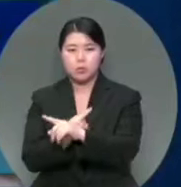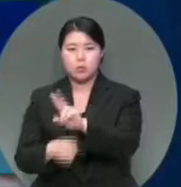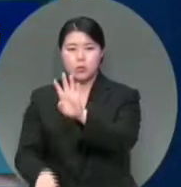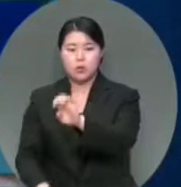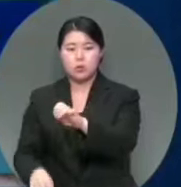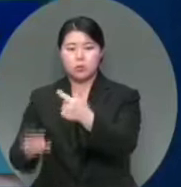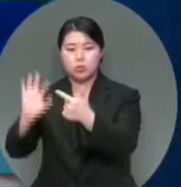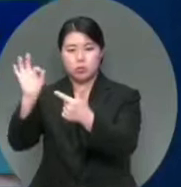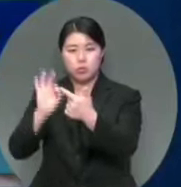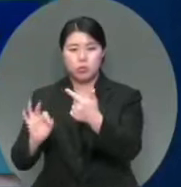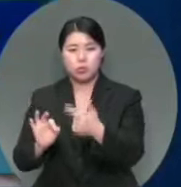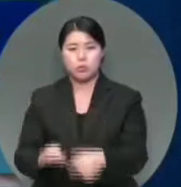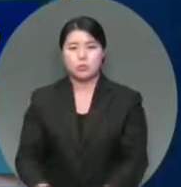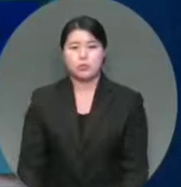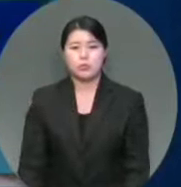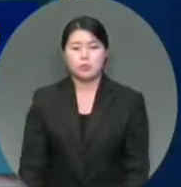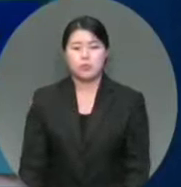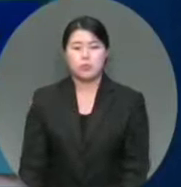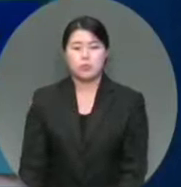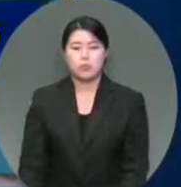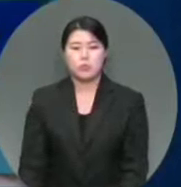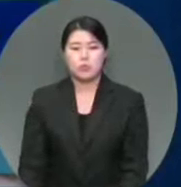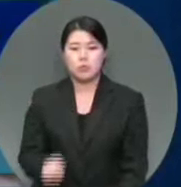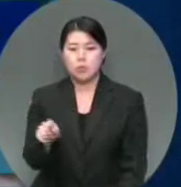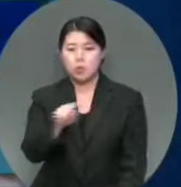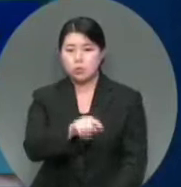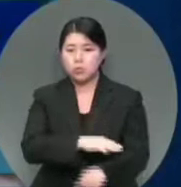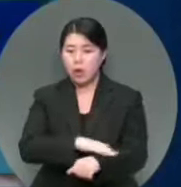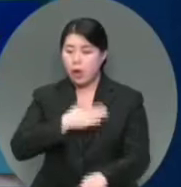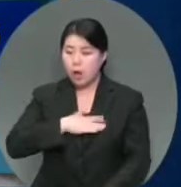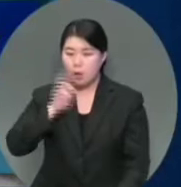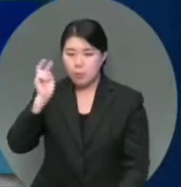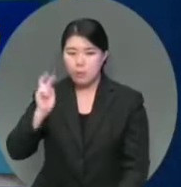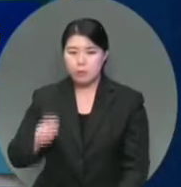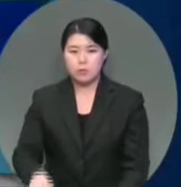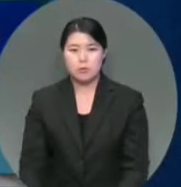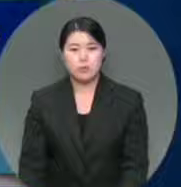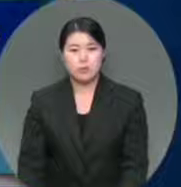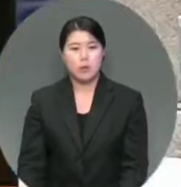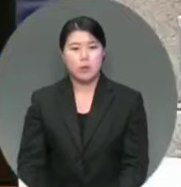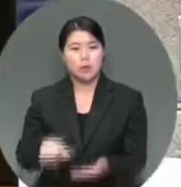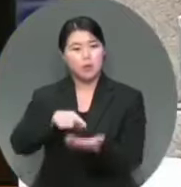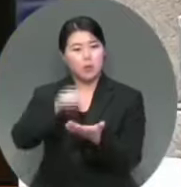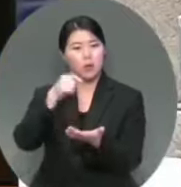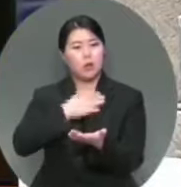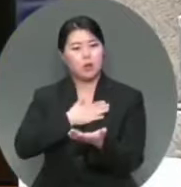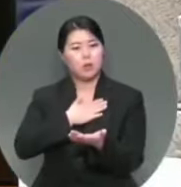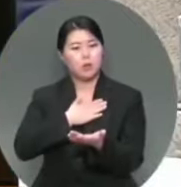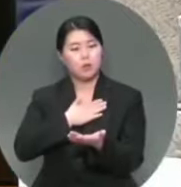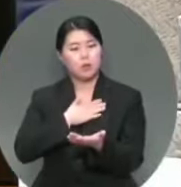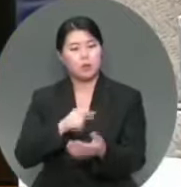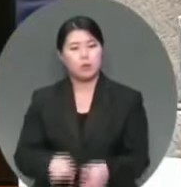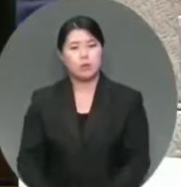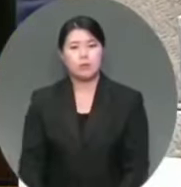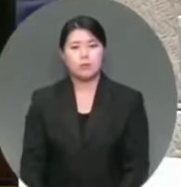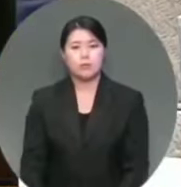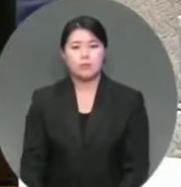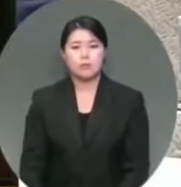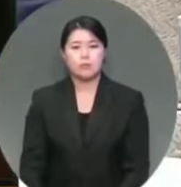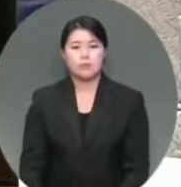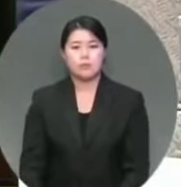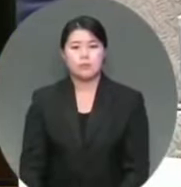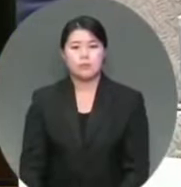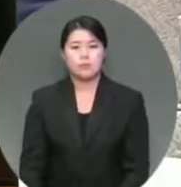46%까지 올렸습니다. 네. 그럼 이것도 잘 알고 계시겠네요. 뭐 계략적으로 알고 있습니다. 네. 이거 계속